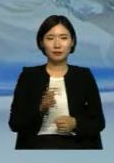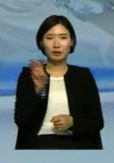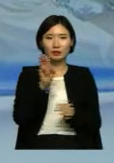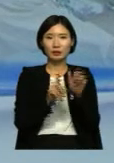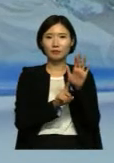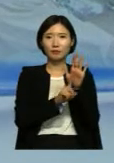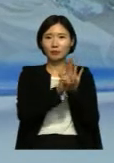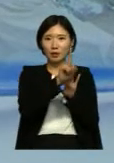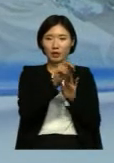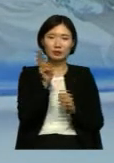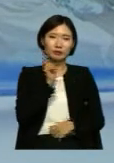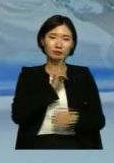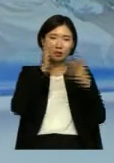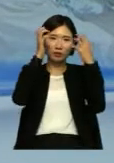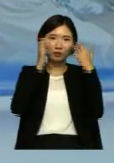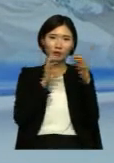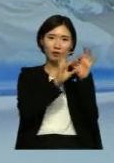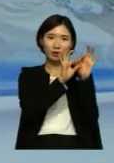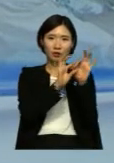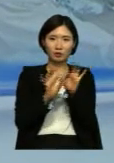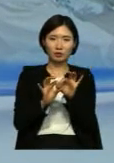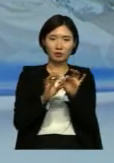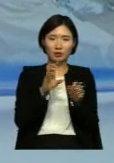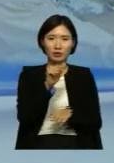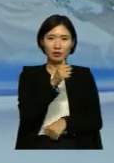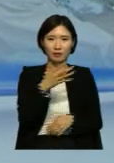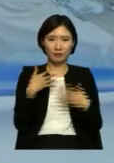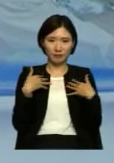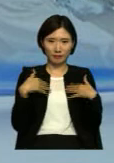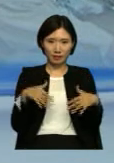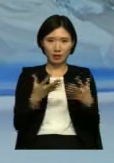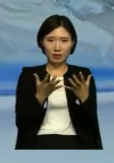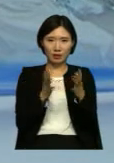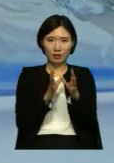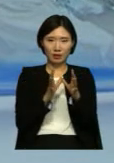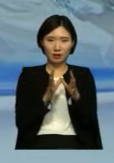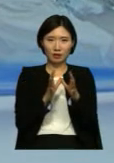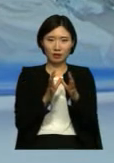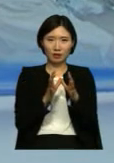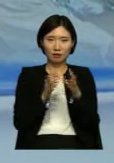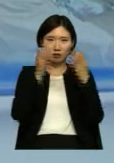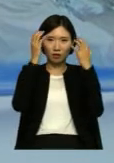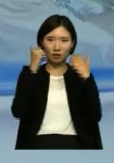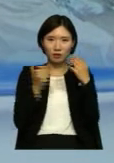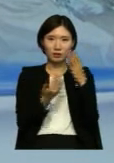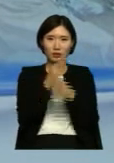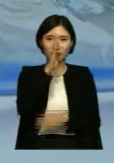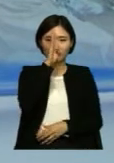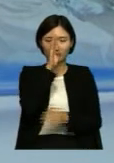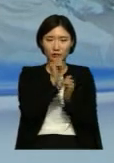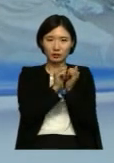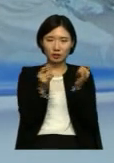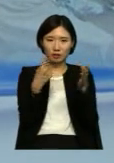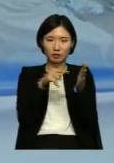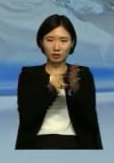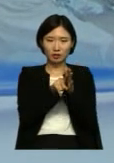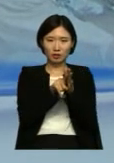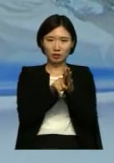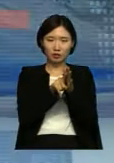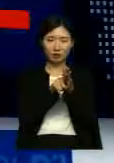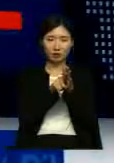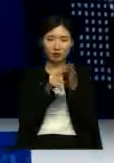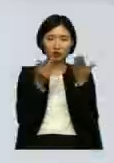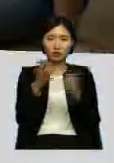30도를 웃도는 폭염이 계속됨에 따라 하남시가 취약계층의 온열 환자 발생 예방을 위해 폭염쉼터의 운영